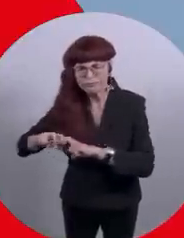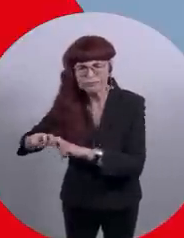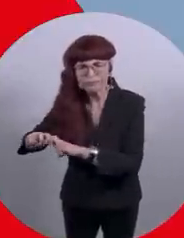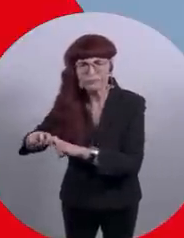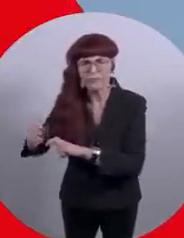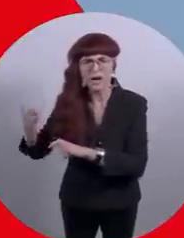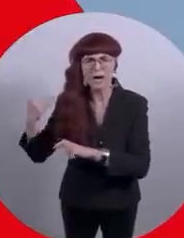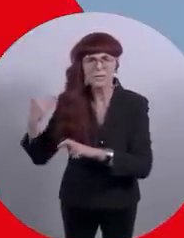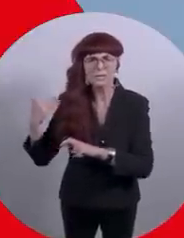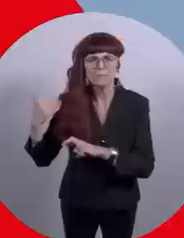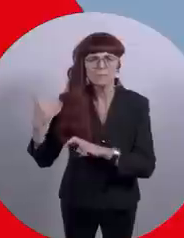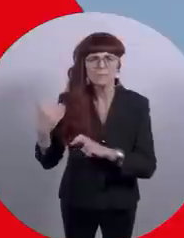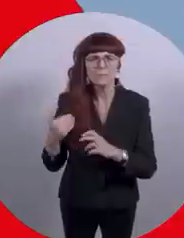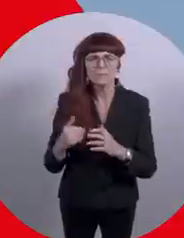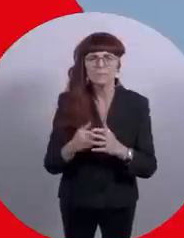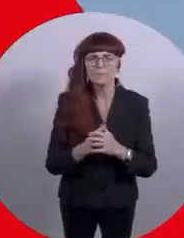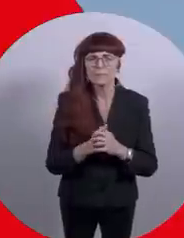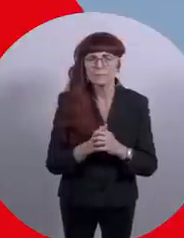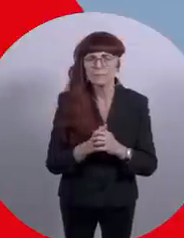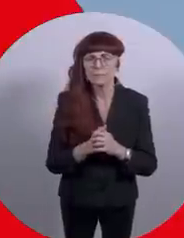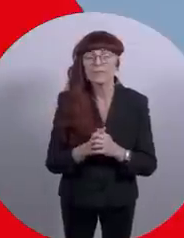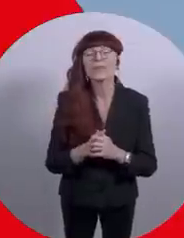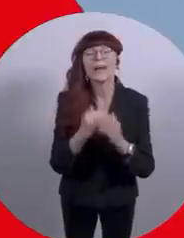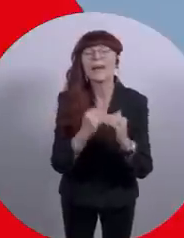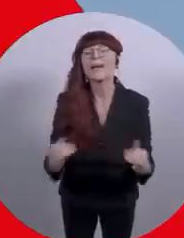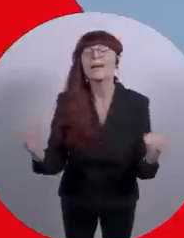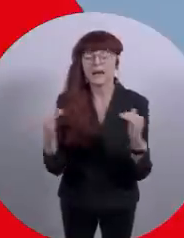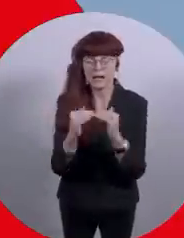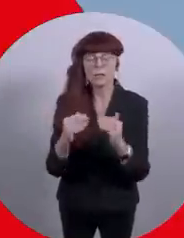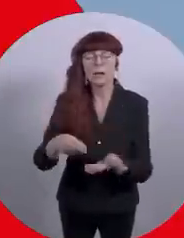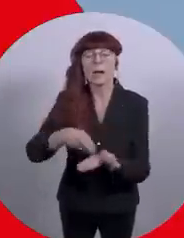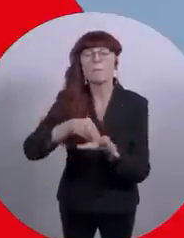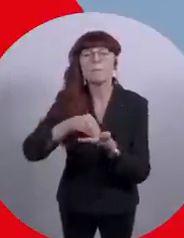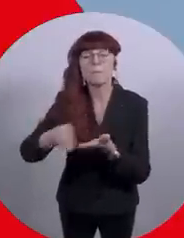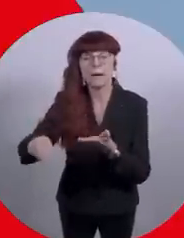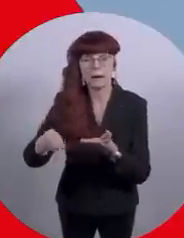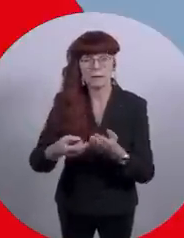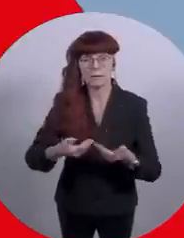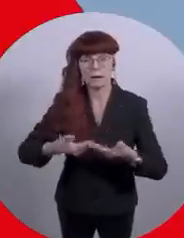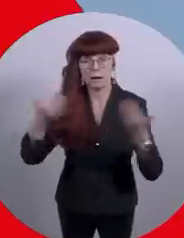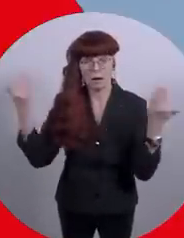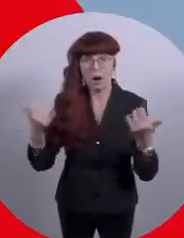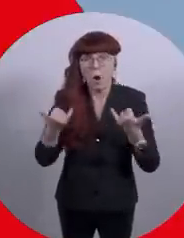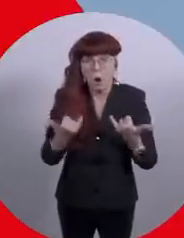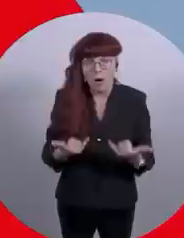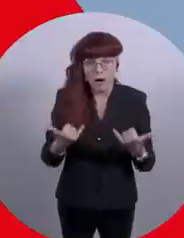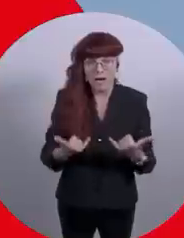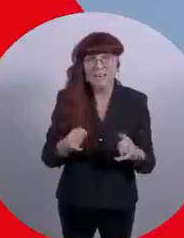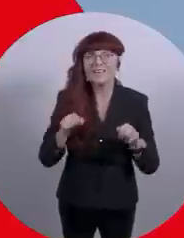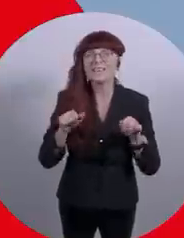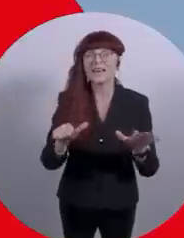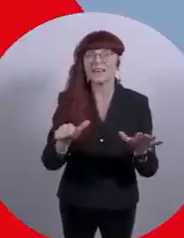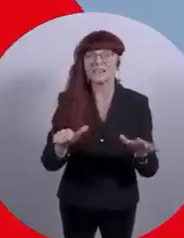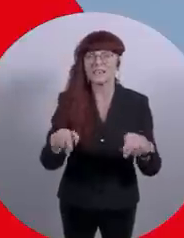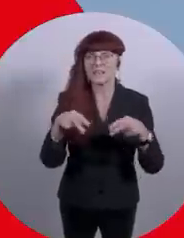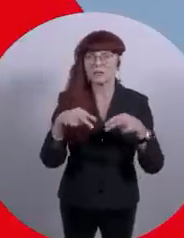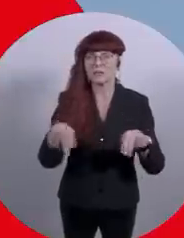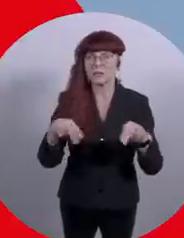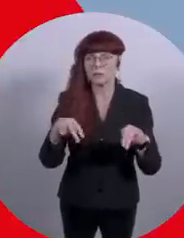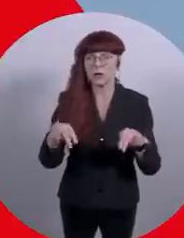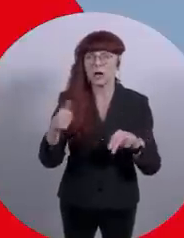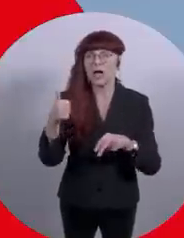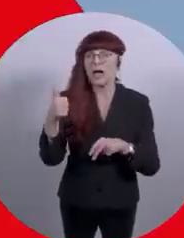der ich will bitte war am heutigen Jahr am 16 Februar wieder ein Tag